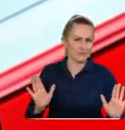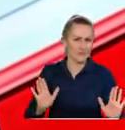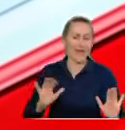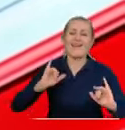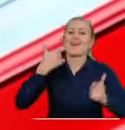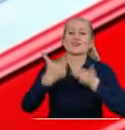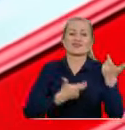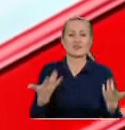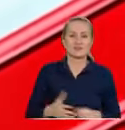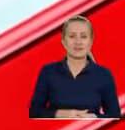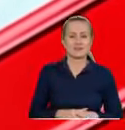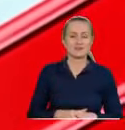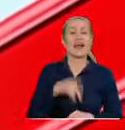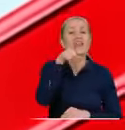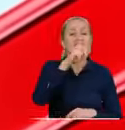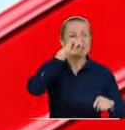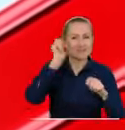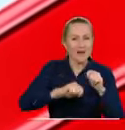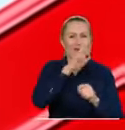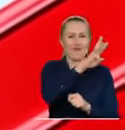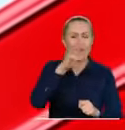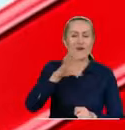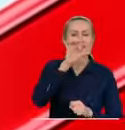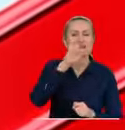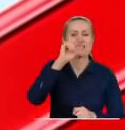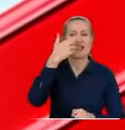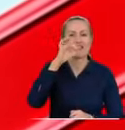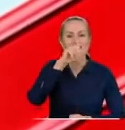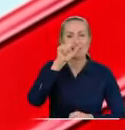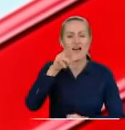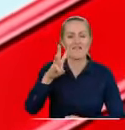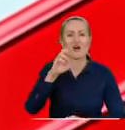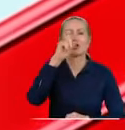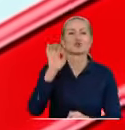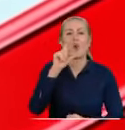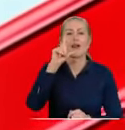No, sprawdź na mojej stronie Stanisław Żółtek, mój program